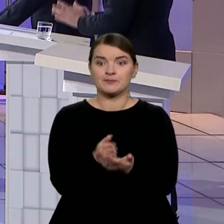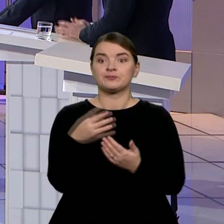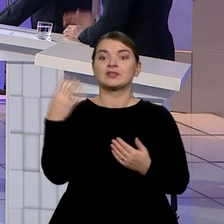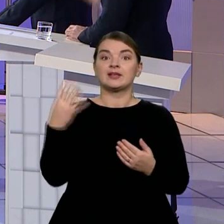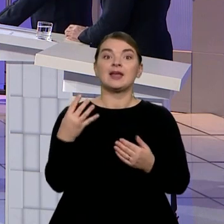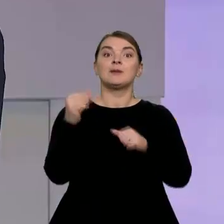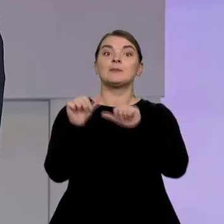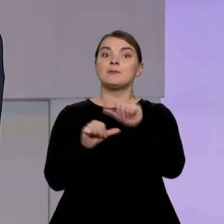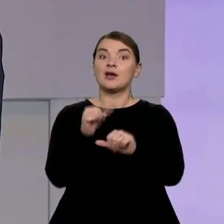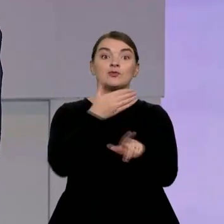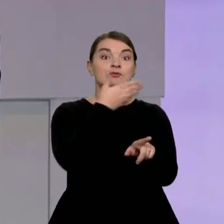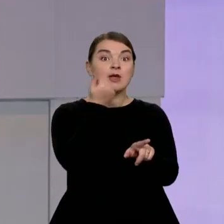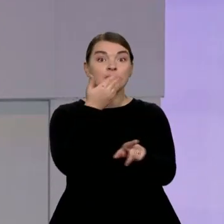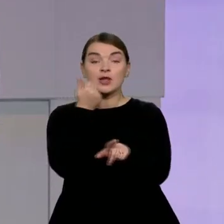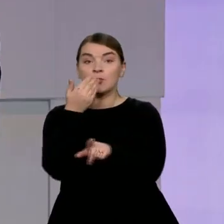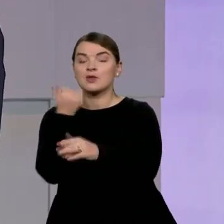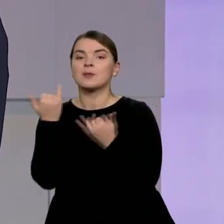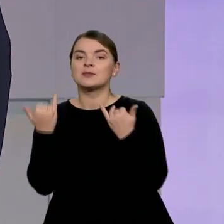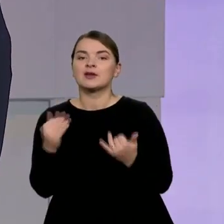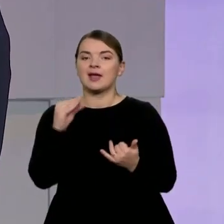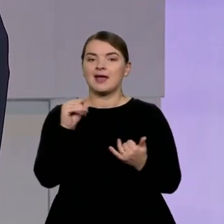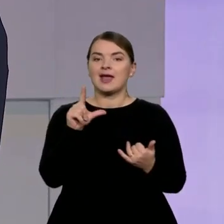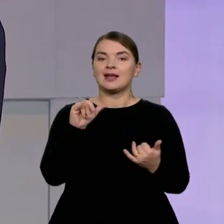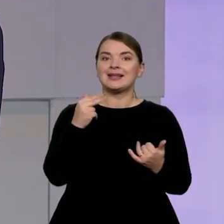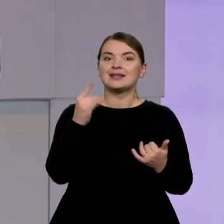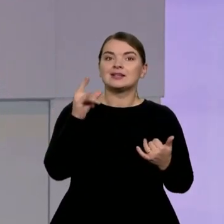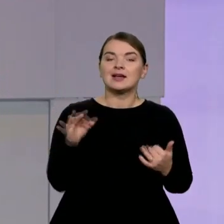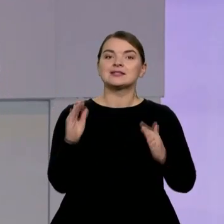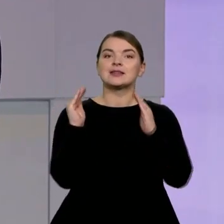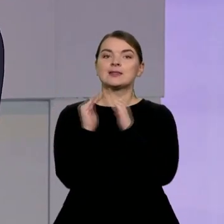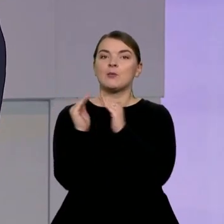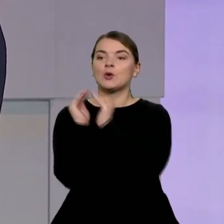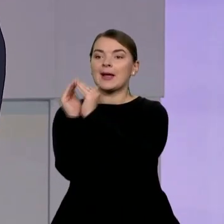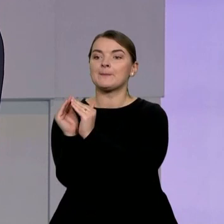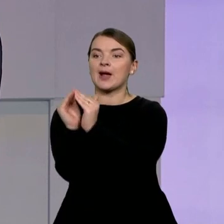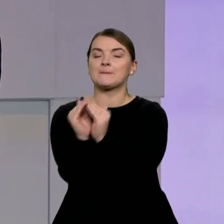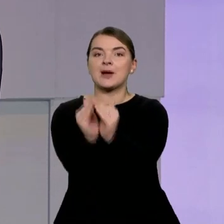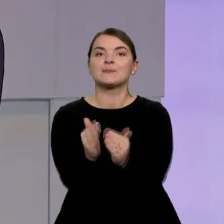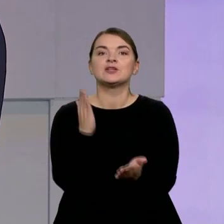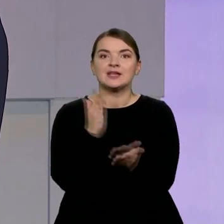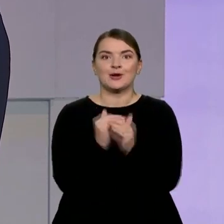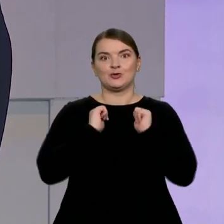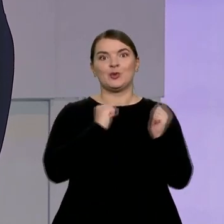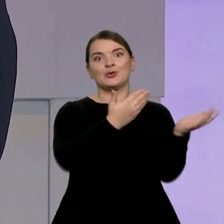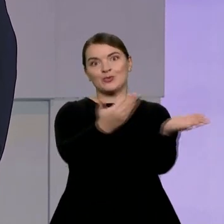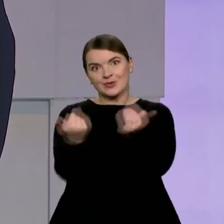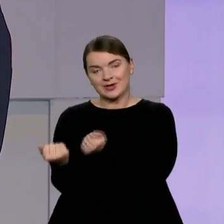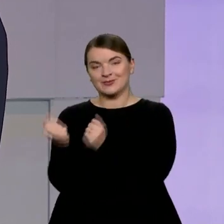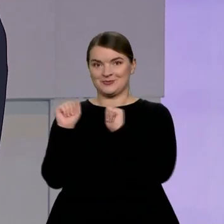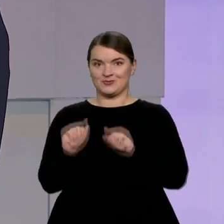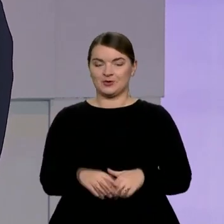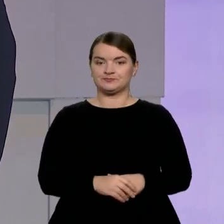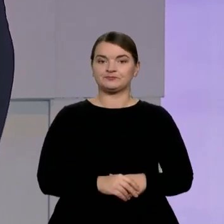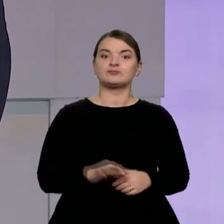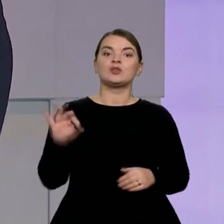dabar yra ir relingas naujas pastatytas, ir pirmieji nameliai, kur jau nebegėda sutikti sportininkus, be jokios abejonės tą reikės plėtoti. Apie